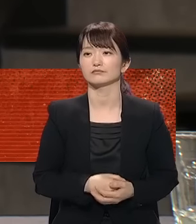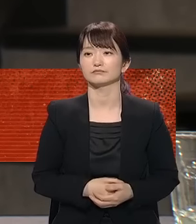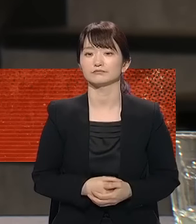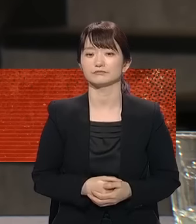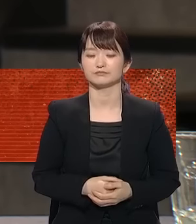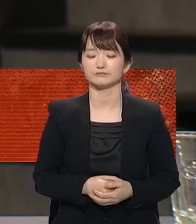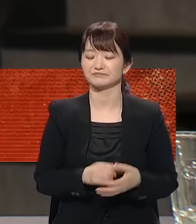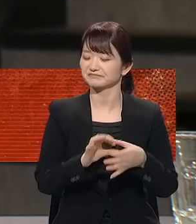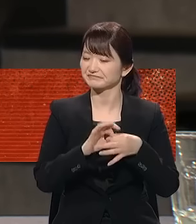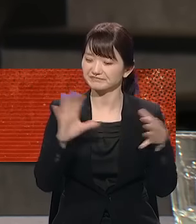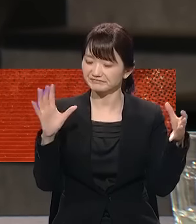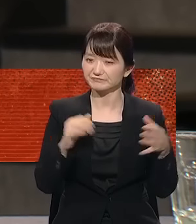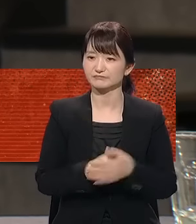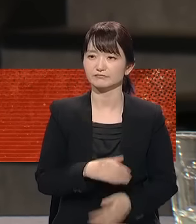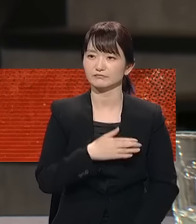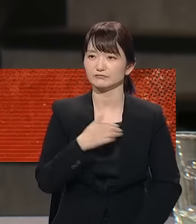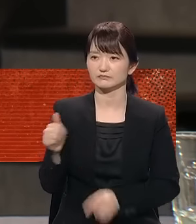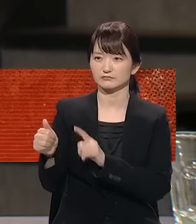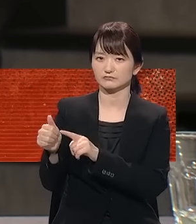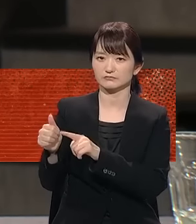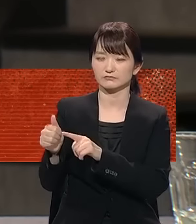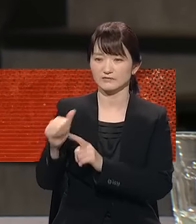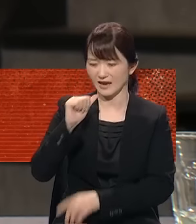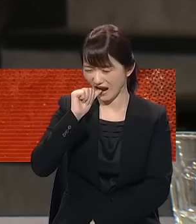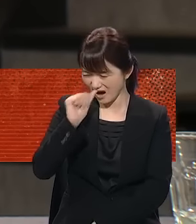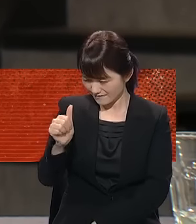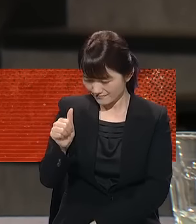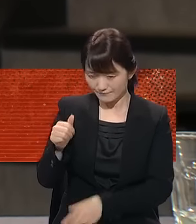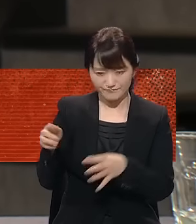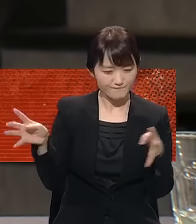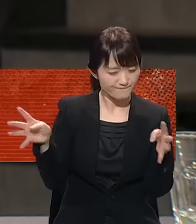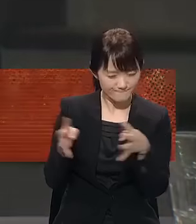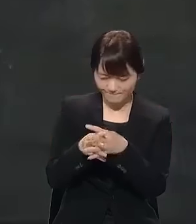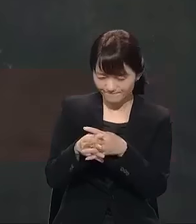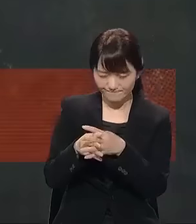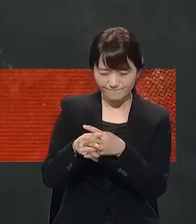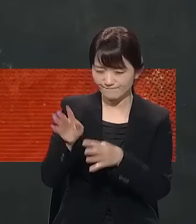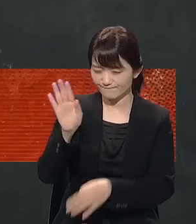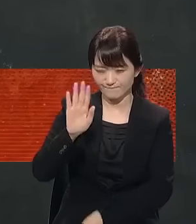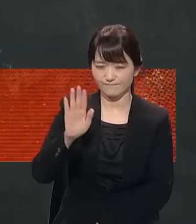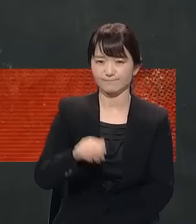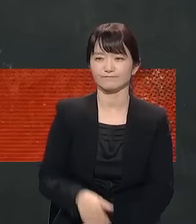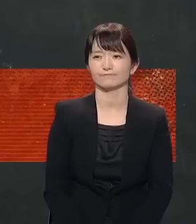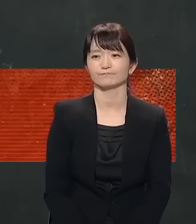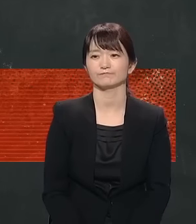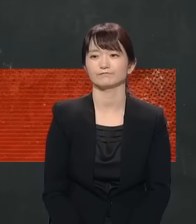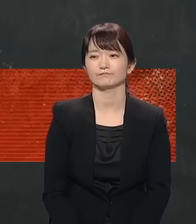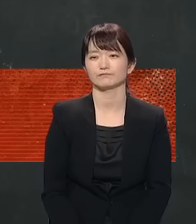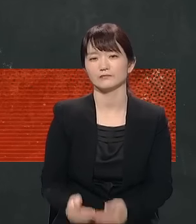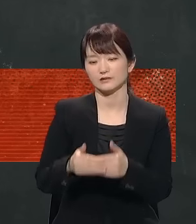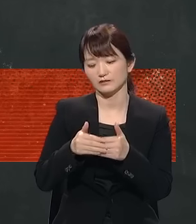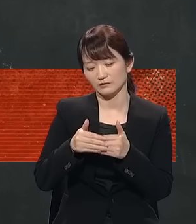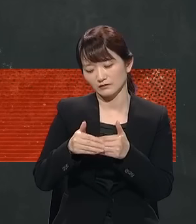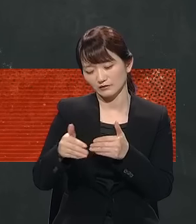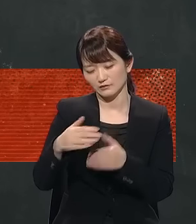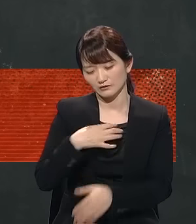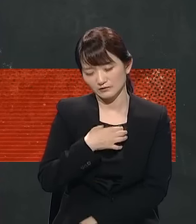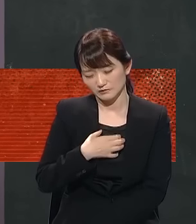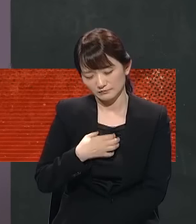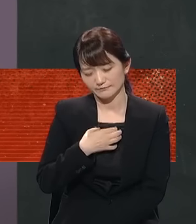굴하지 않고 상관과 절대 합의를 갖다가 하지 라고 하는데 그 과정이 얼마나